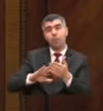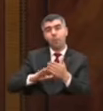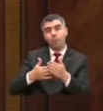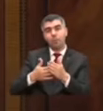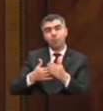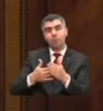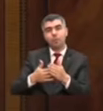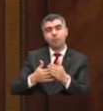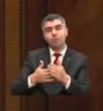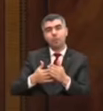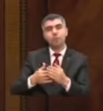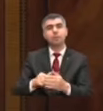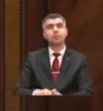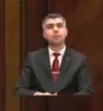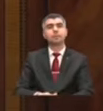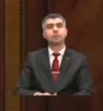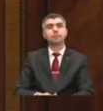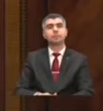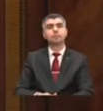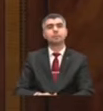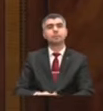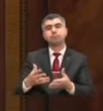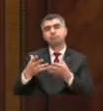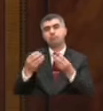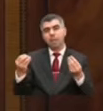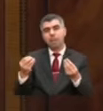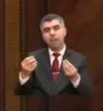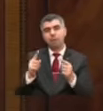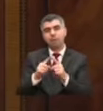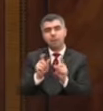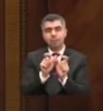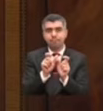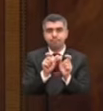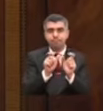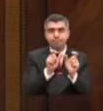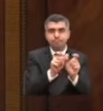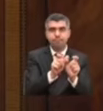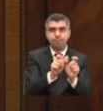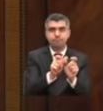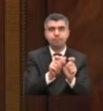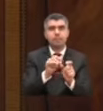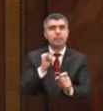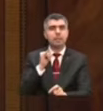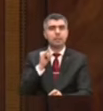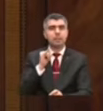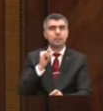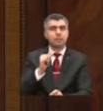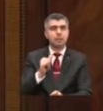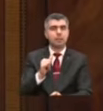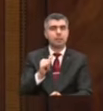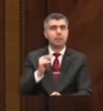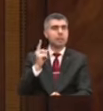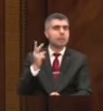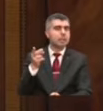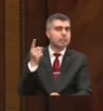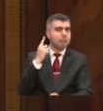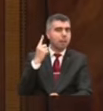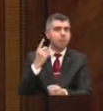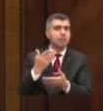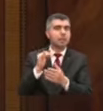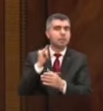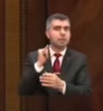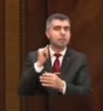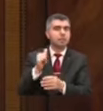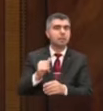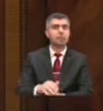والحزبي، خصوصا بعد تهافت النظريه ديال التحكم، ولا هذا هو الشعار الابرز واللي غادي نبقاو نسمعوه الى يعني قادم